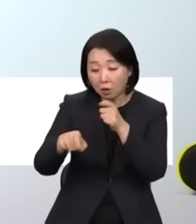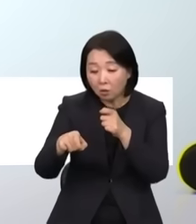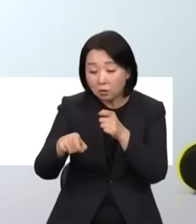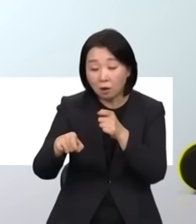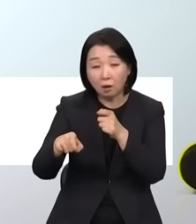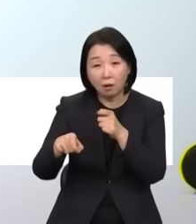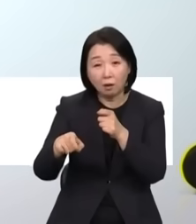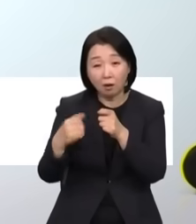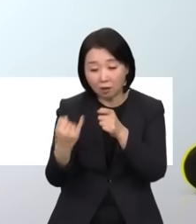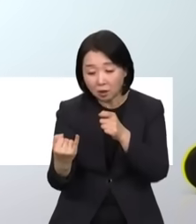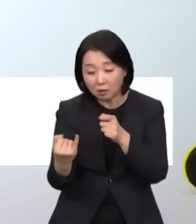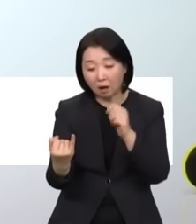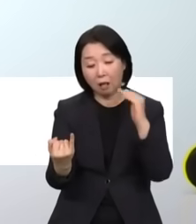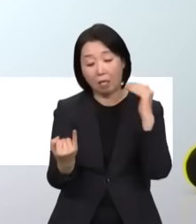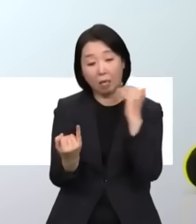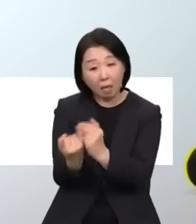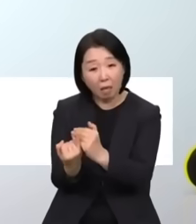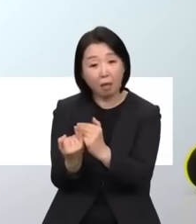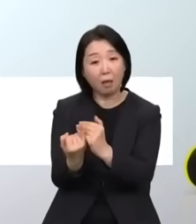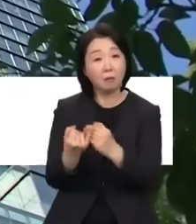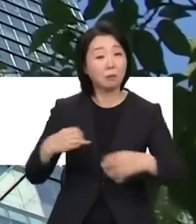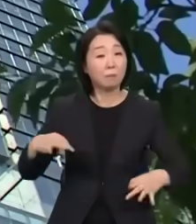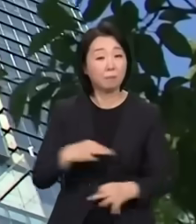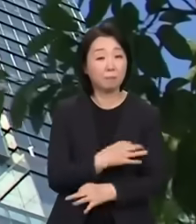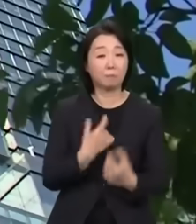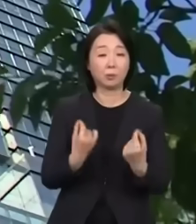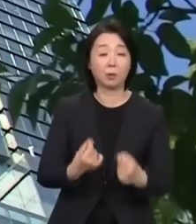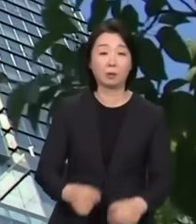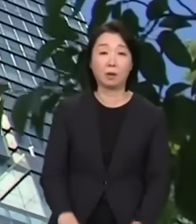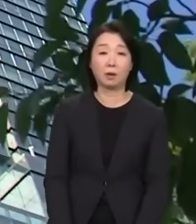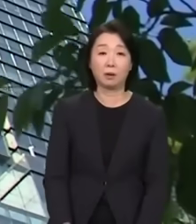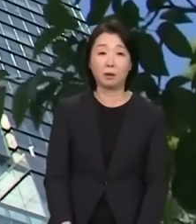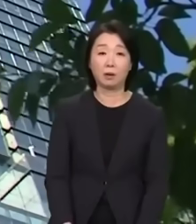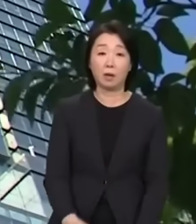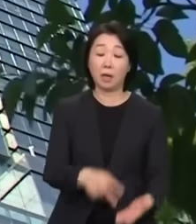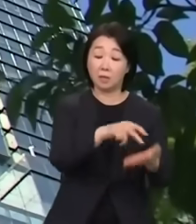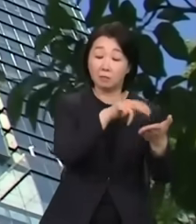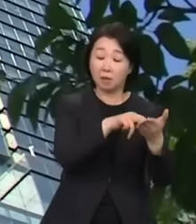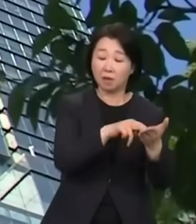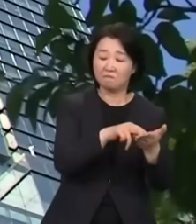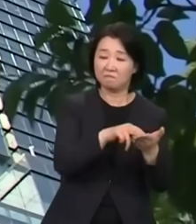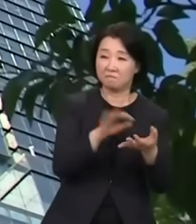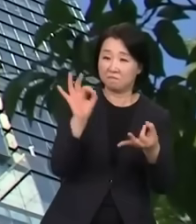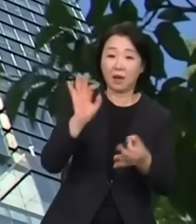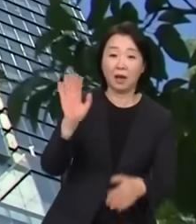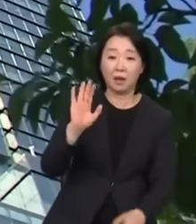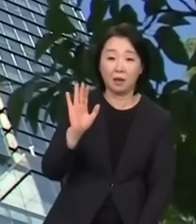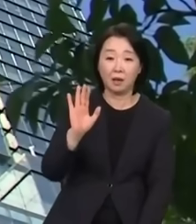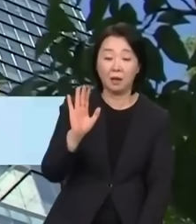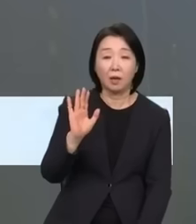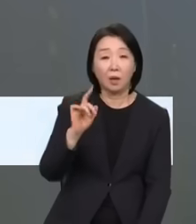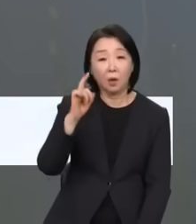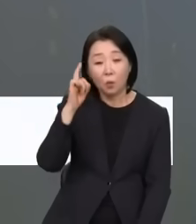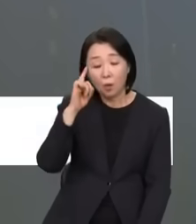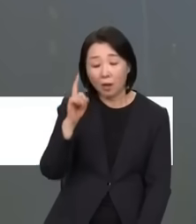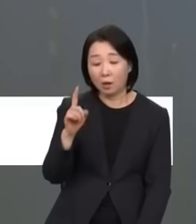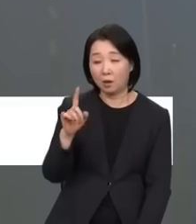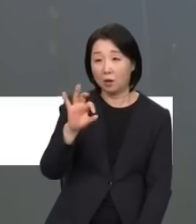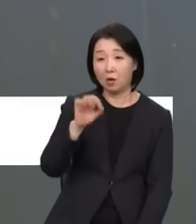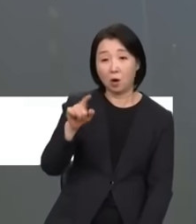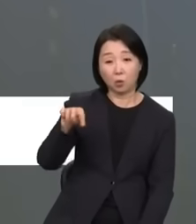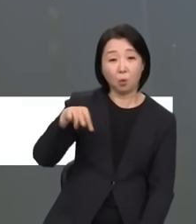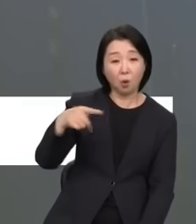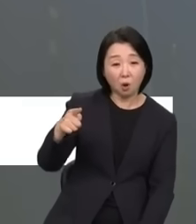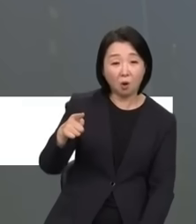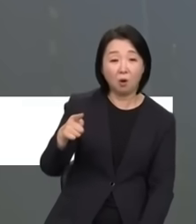이렇게 찍어누르려고 하는 게 배임 아닌가. 하이브도 가만히 있지 않았습니다. 이미 지난 25일 어도어 이사회 무산을